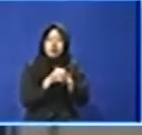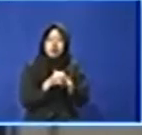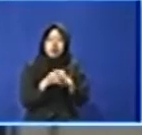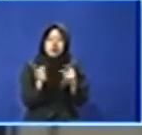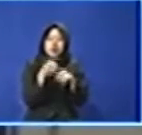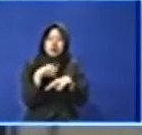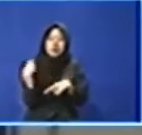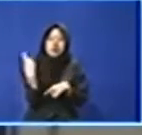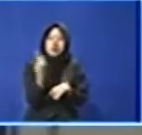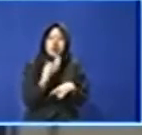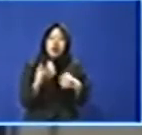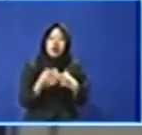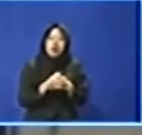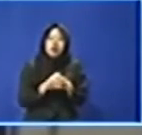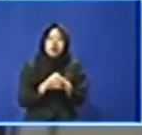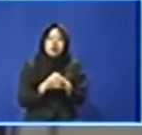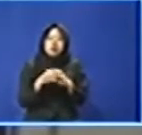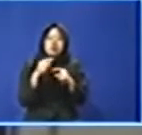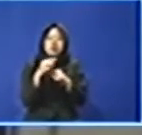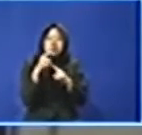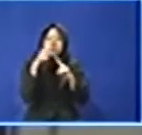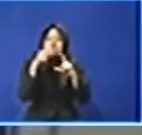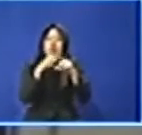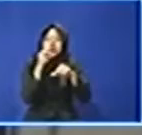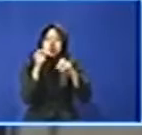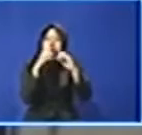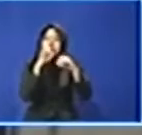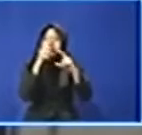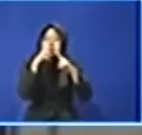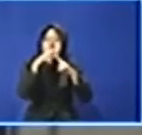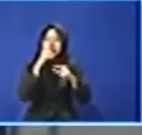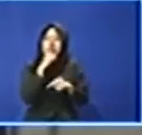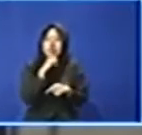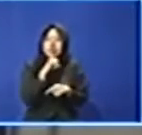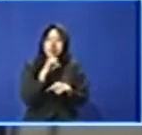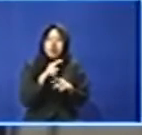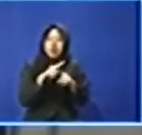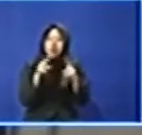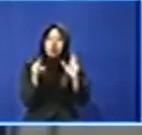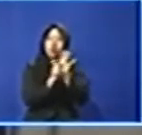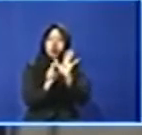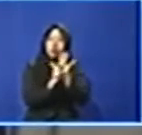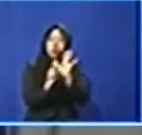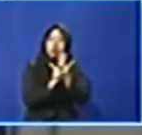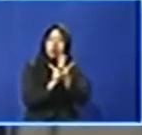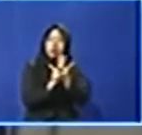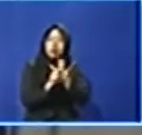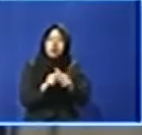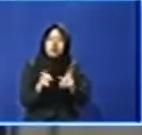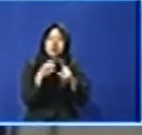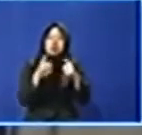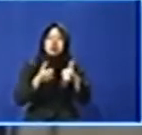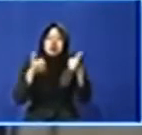nggak nanti kita terbitkan eh Bridge dangdut Jinan dengan kemudahan-kemudahan Nya sehingga mereka bisa kita kontrol